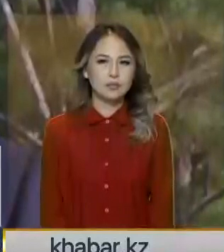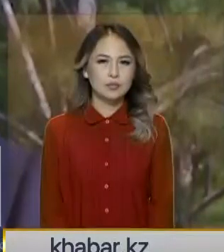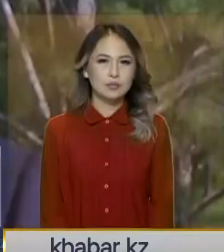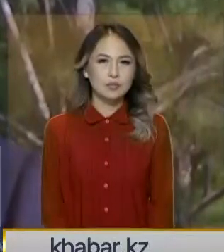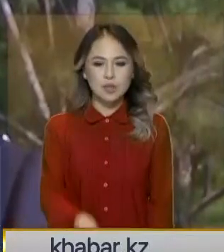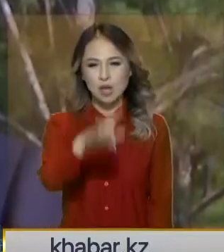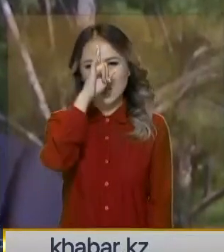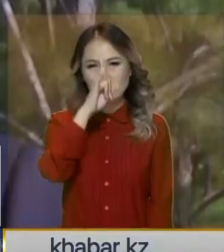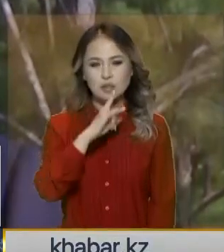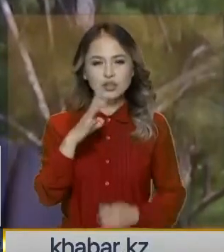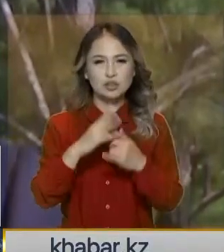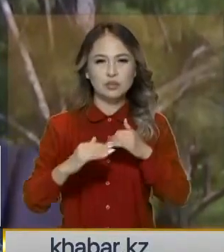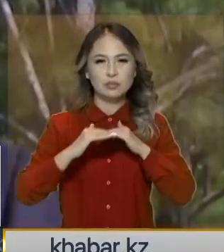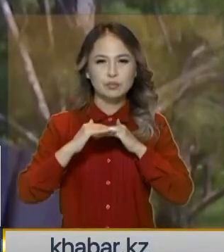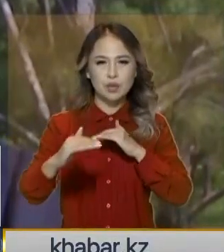Қазақстан жерінде